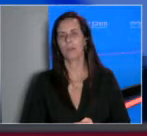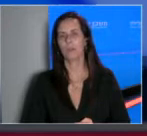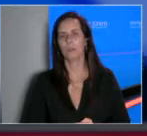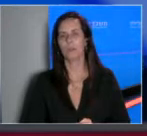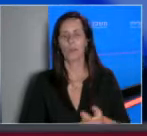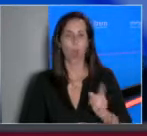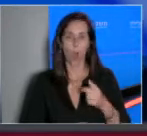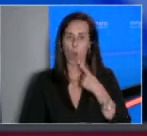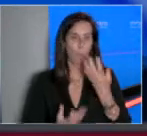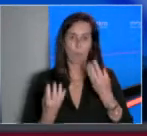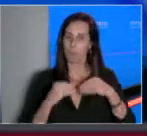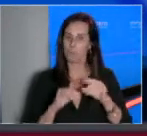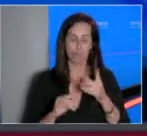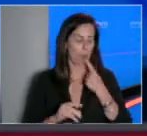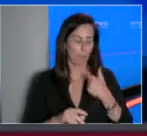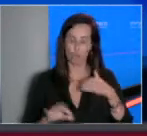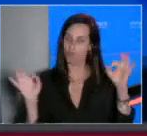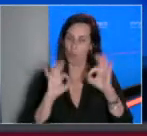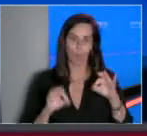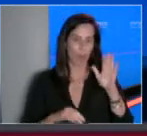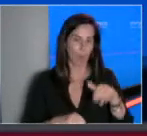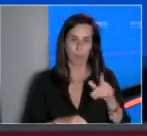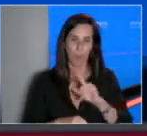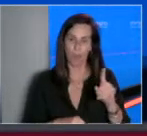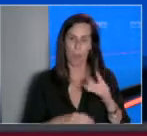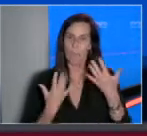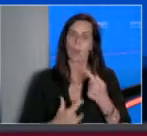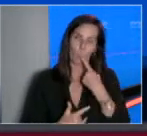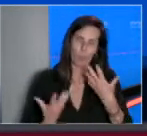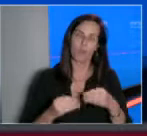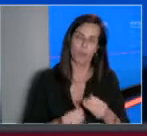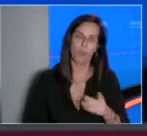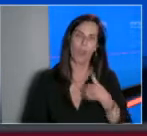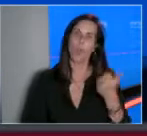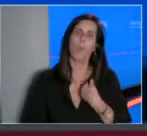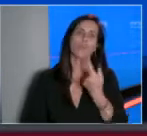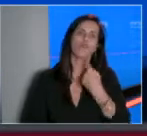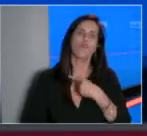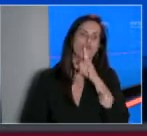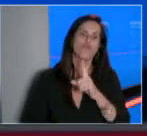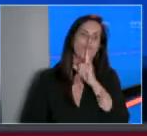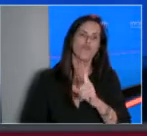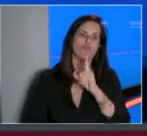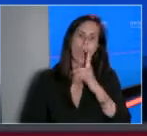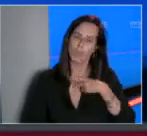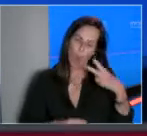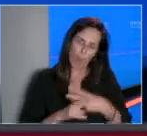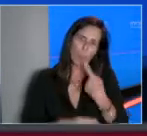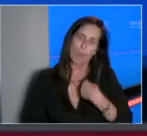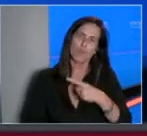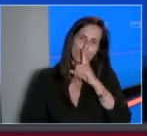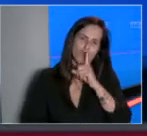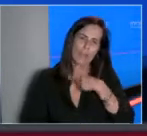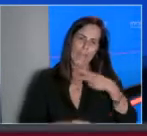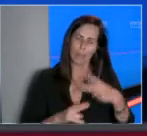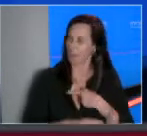לא אומרים הרבה למשפחה, לא אומרים גם לנו הרבה, גם לפעילים. מתי אמרו למשפחה? משתיקים אותנו כל הזמן. אוקיי. אבל אנחנו רגילים לזה שמשתיקים